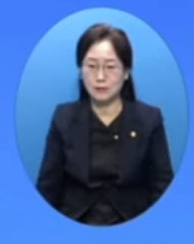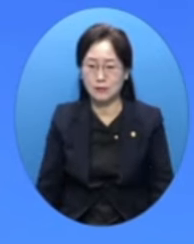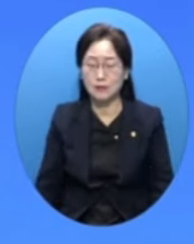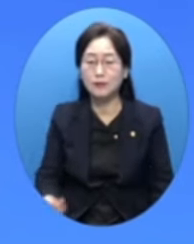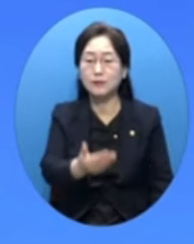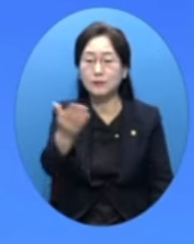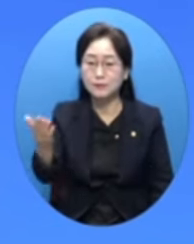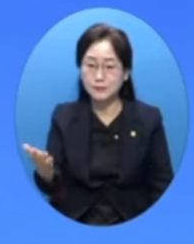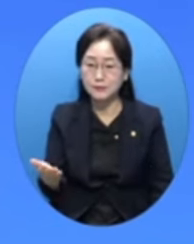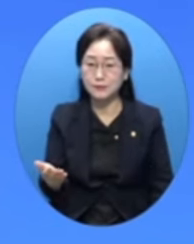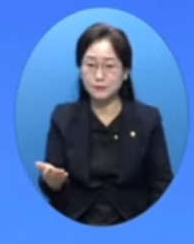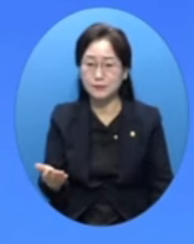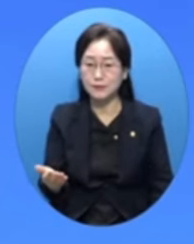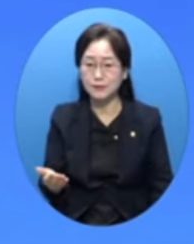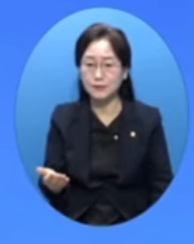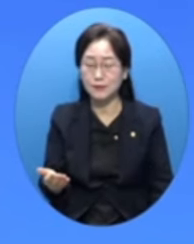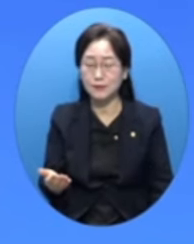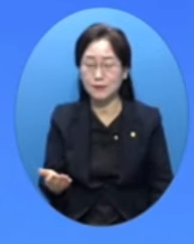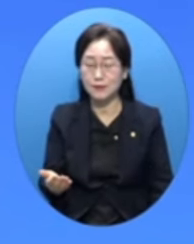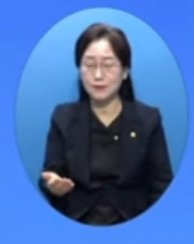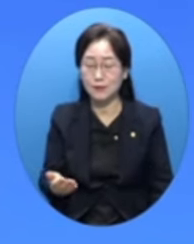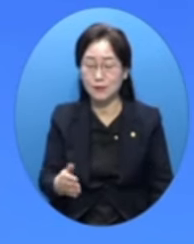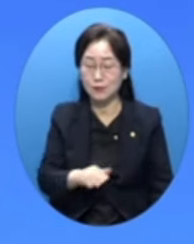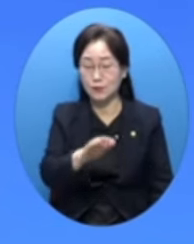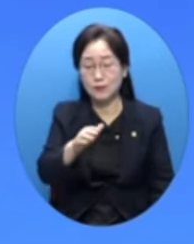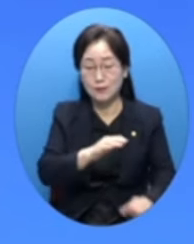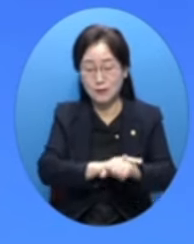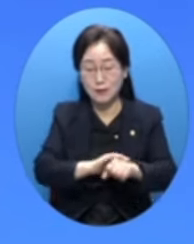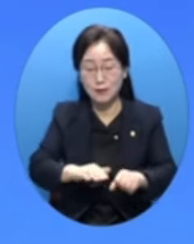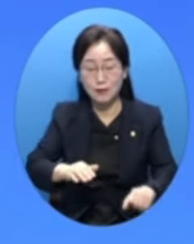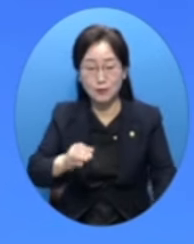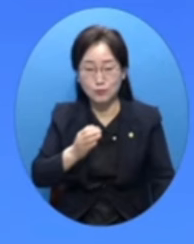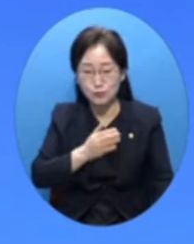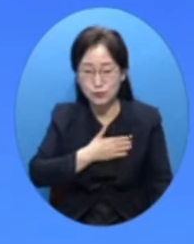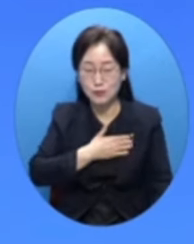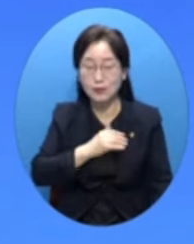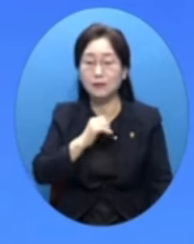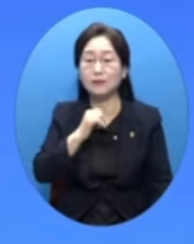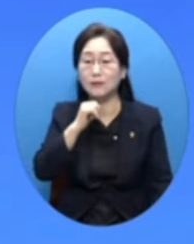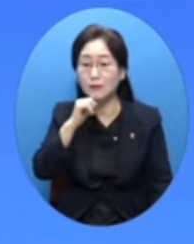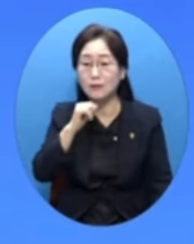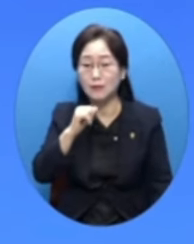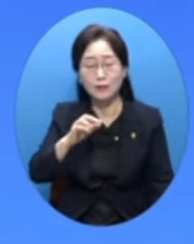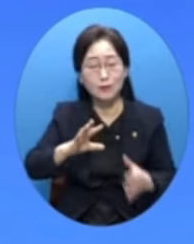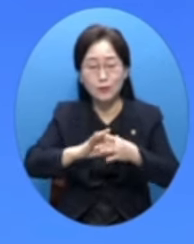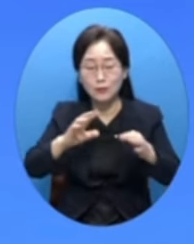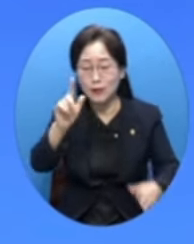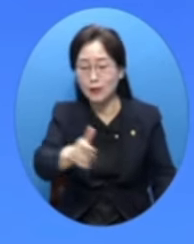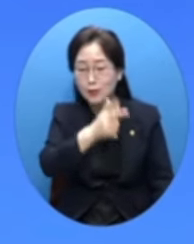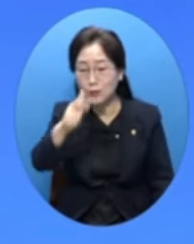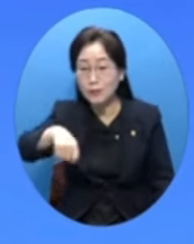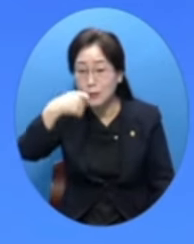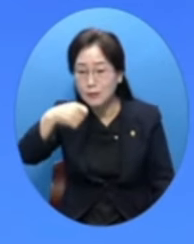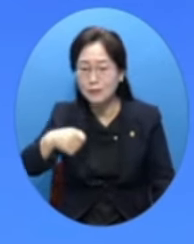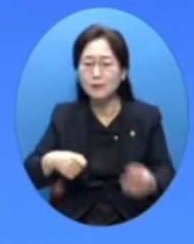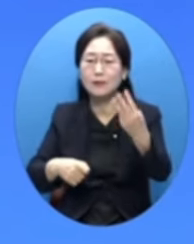여러분 우리가 잘 사는 사람이나 못 사는 사람이나 하루 세끼 밥을 먹고 사는데